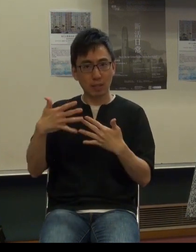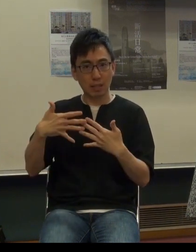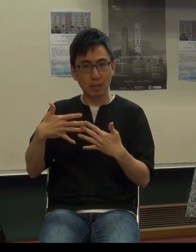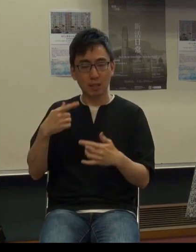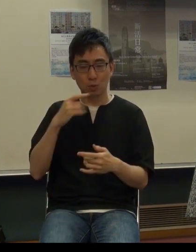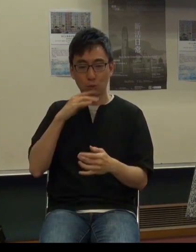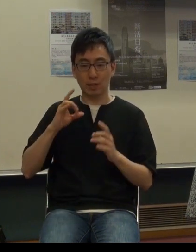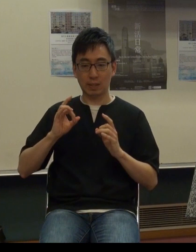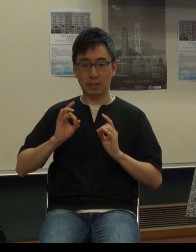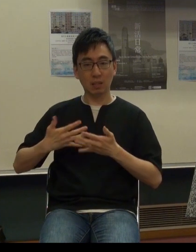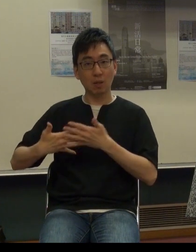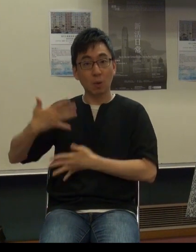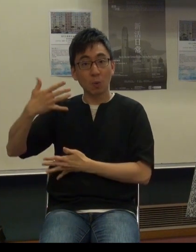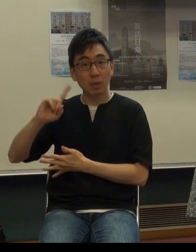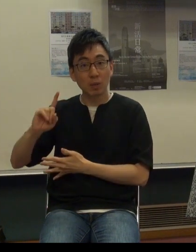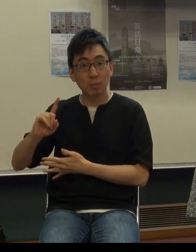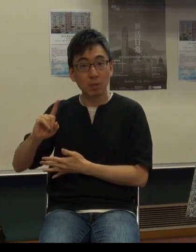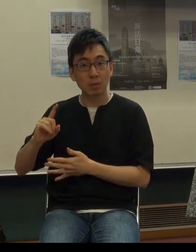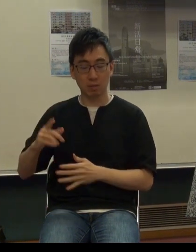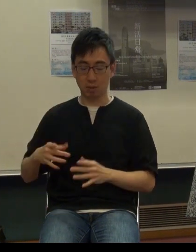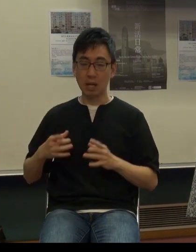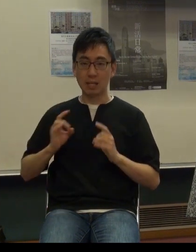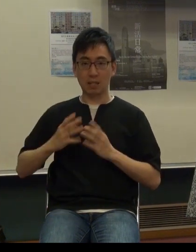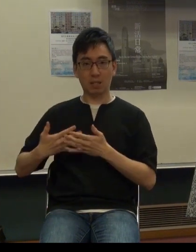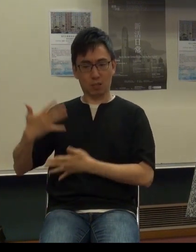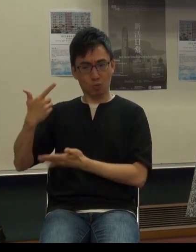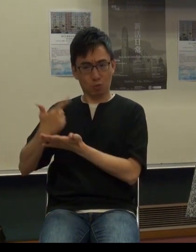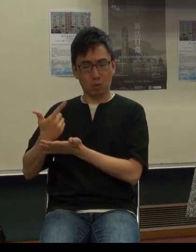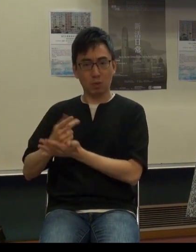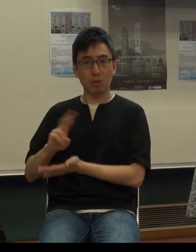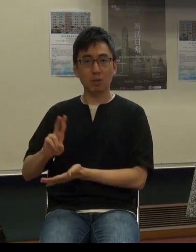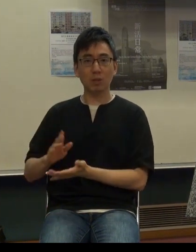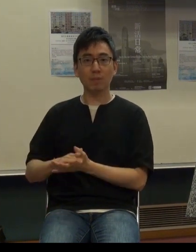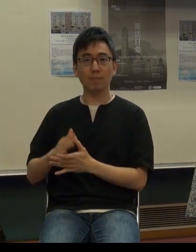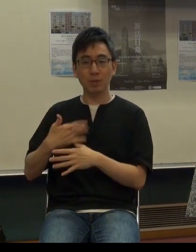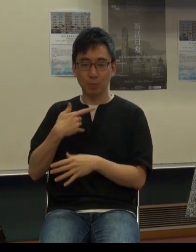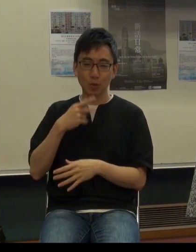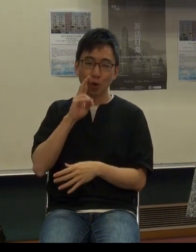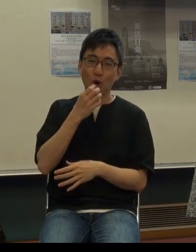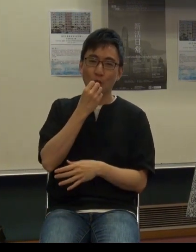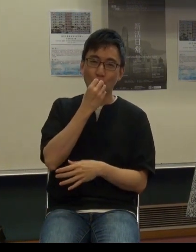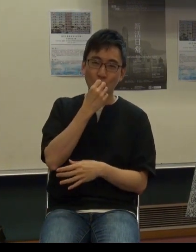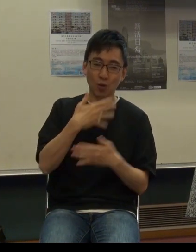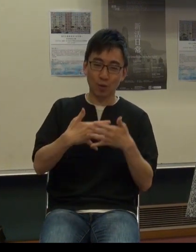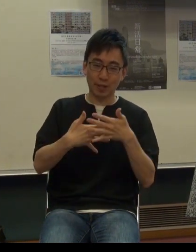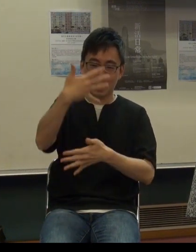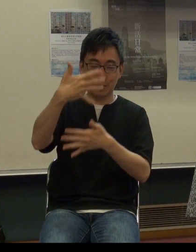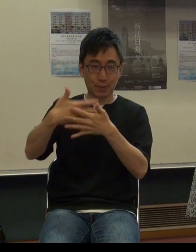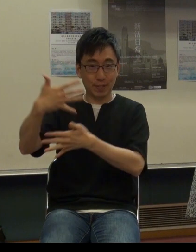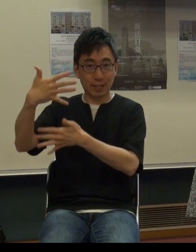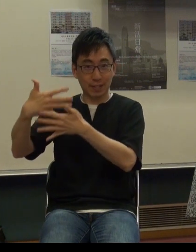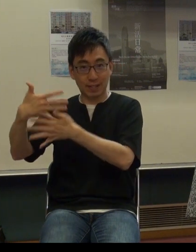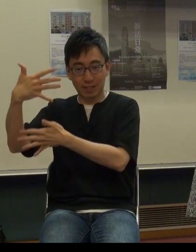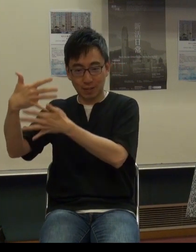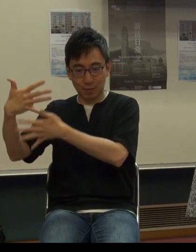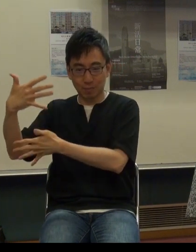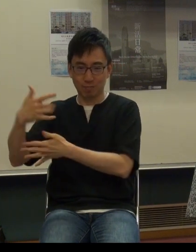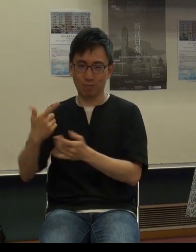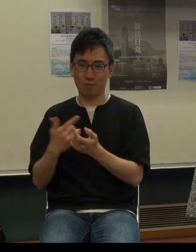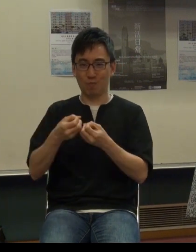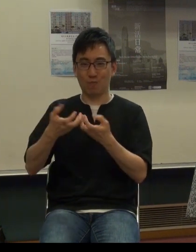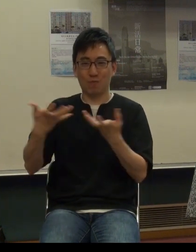人建築咁點咧？嗱，其實私人建築當然係好緊要啦，因為即係話即係香港其實個建築嘅行業咁